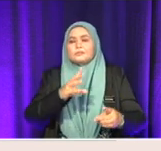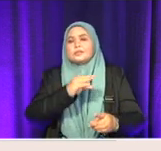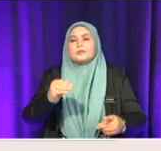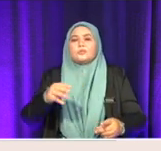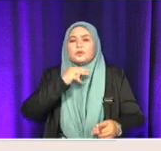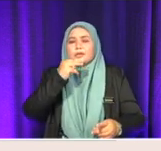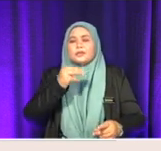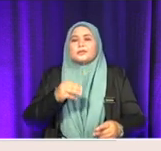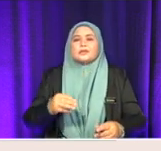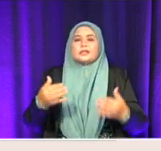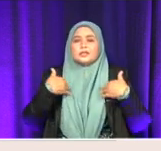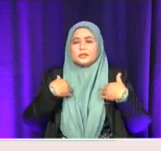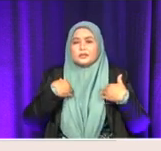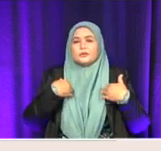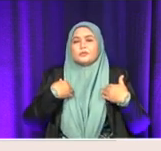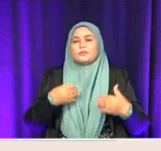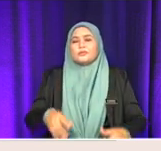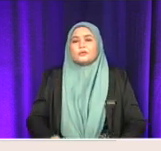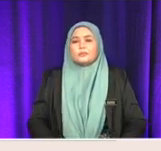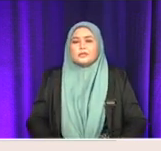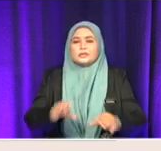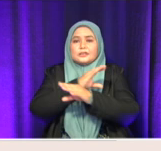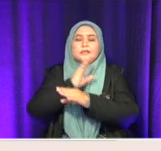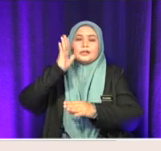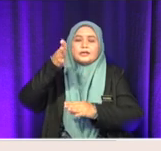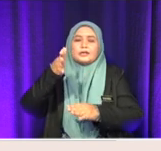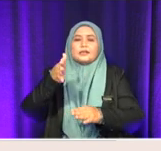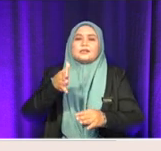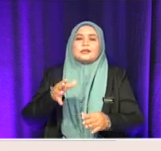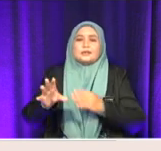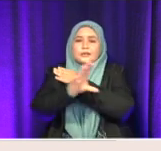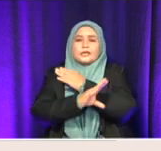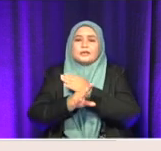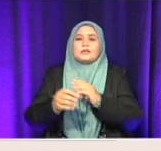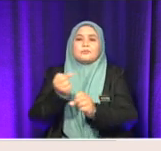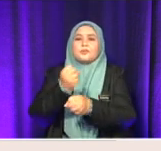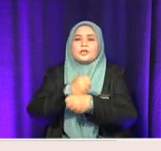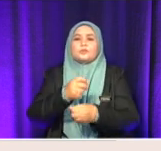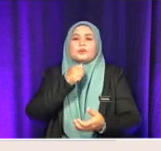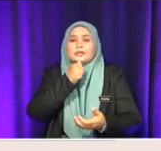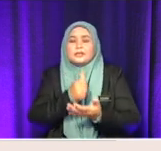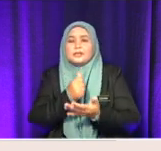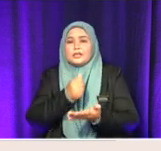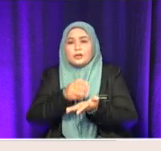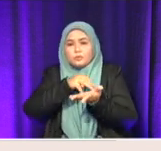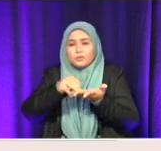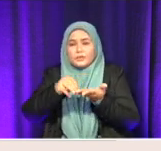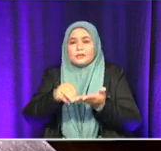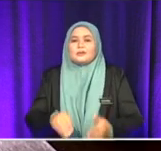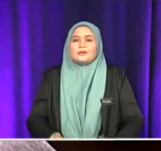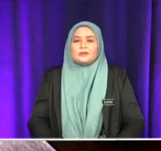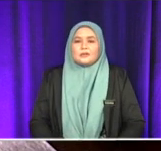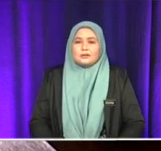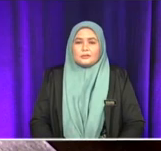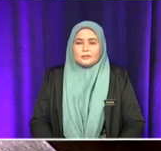Semangat cinta akan negara serta membentuk nilai-nilai Murni selalunya nilai-nilai Murni ini dipelajari di rumah